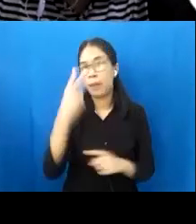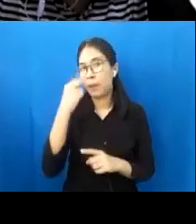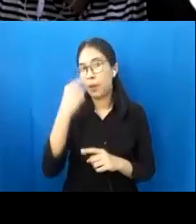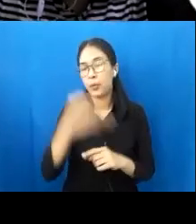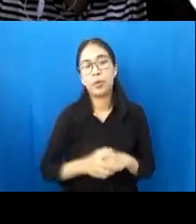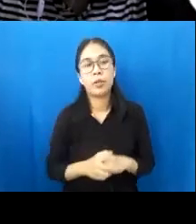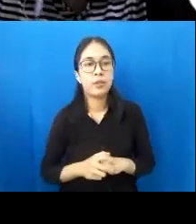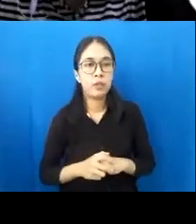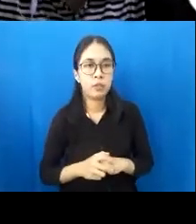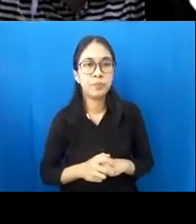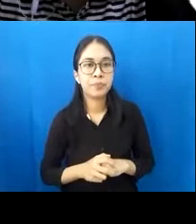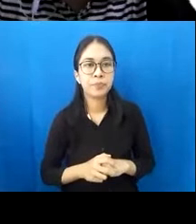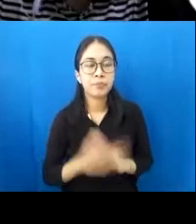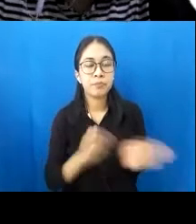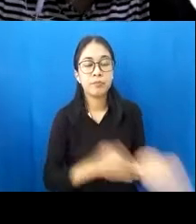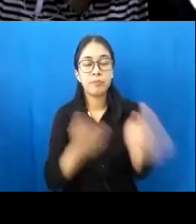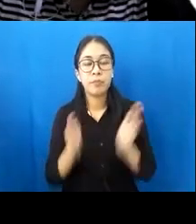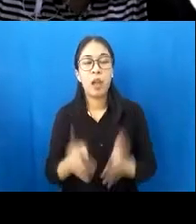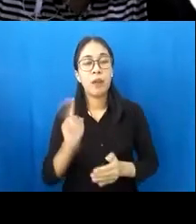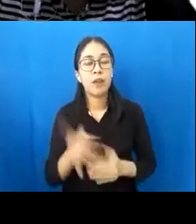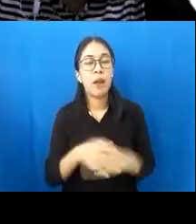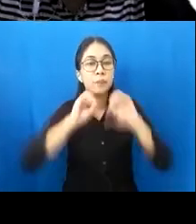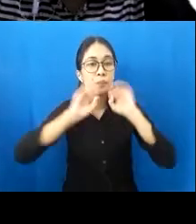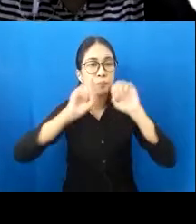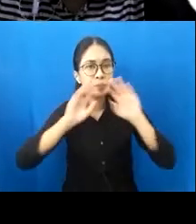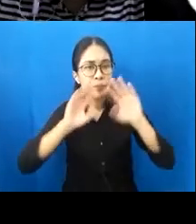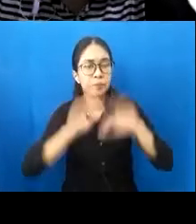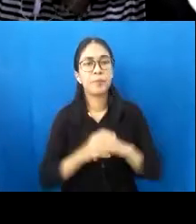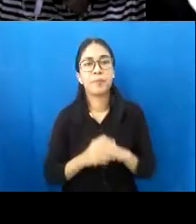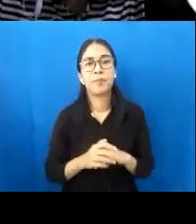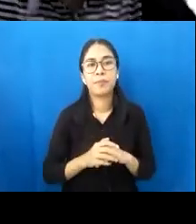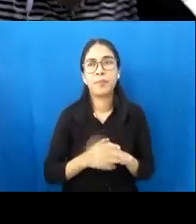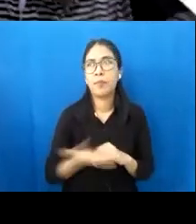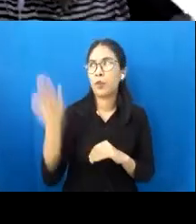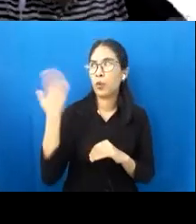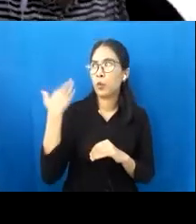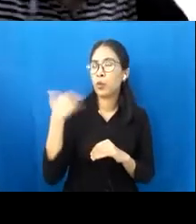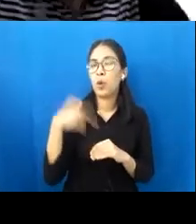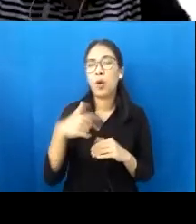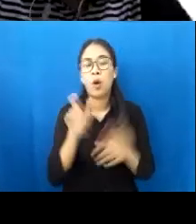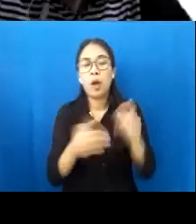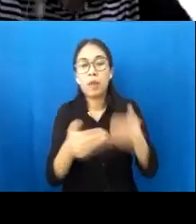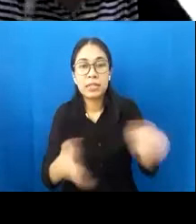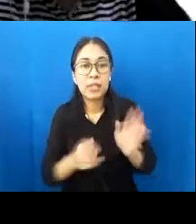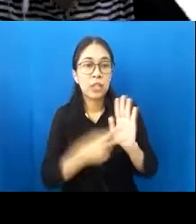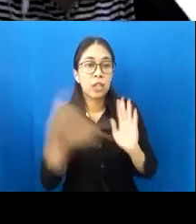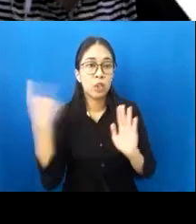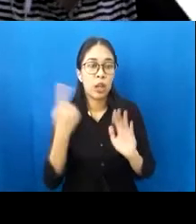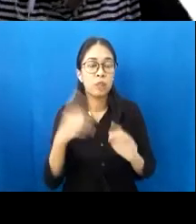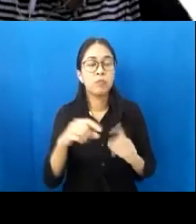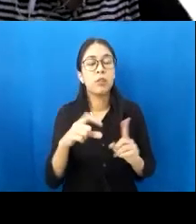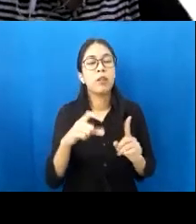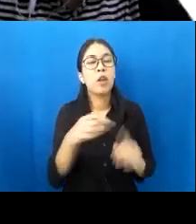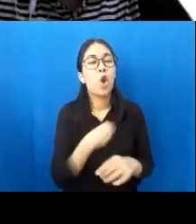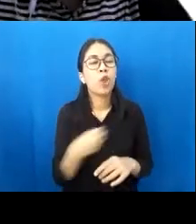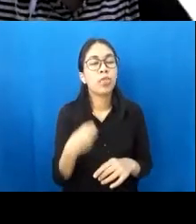Kemudian selanjutnya kami diberikan pemaparan saat itu oleh fasilitator nasional kami, Dr. Ade,